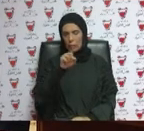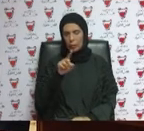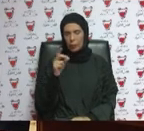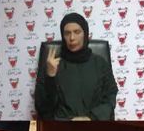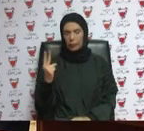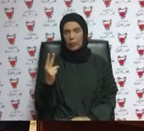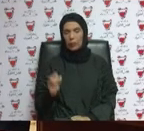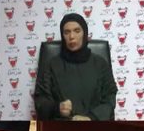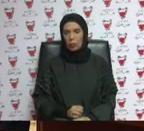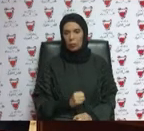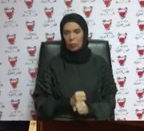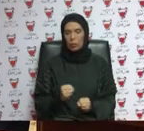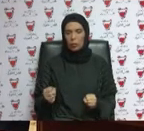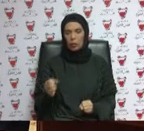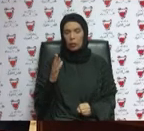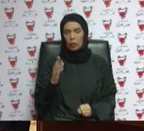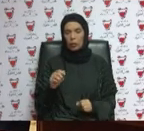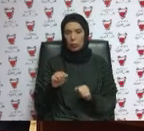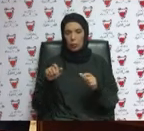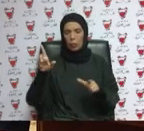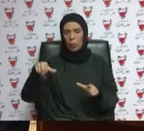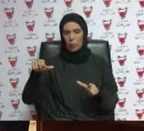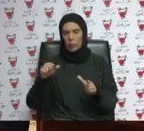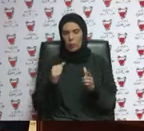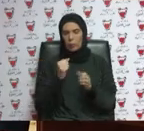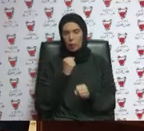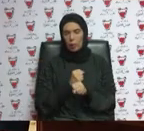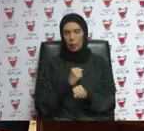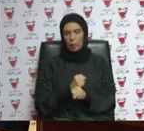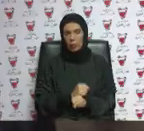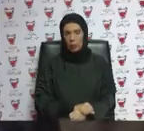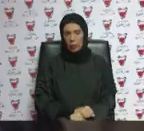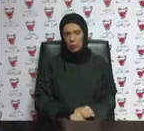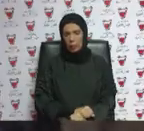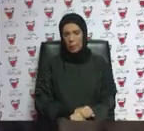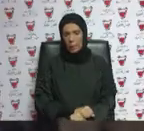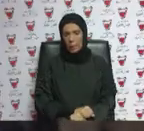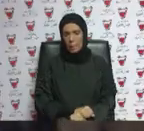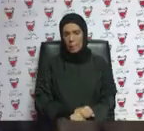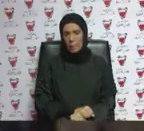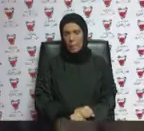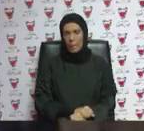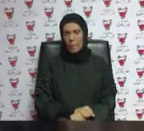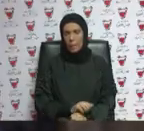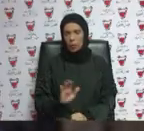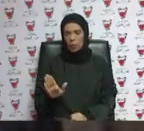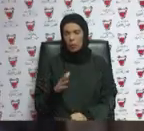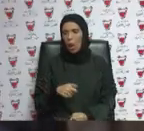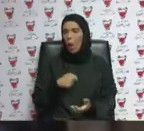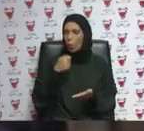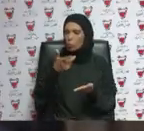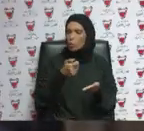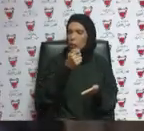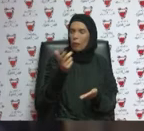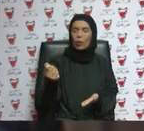بالنسبة لهذا المشروع، بيّن سعادة وزير العمل وذلك واضح في تقرير اللجنة كيف ستصرف هذه